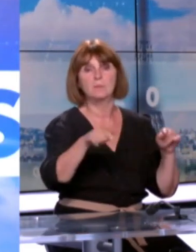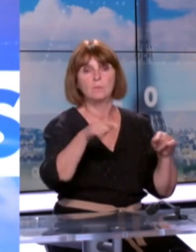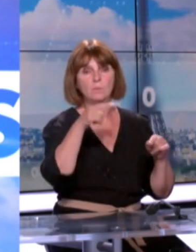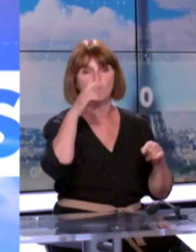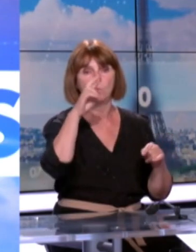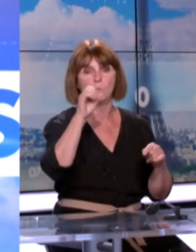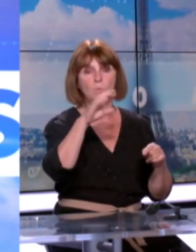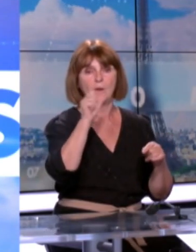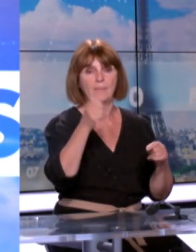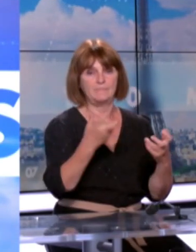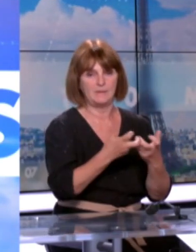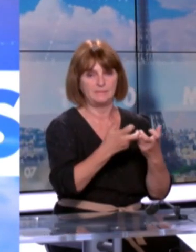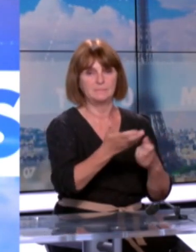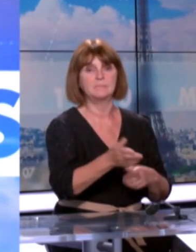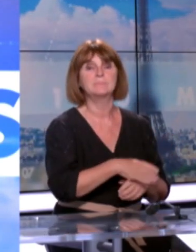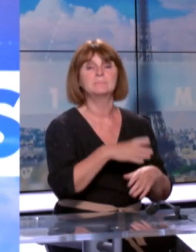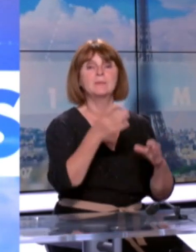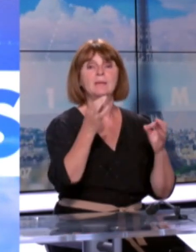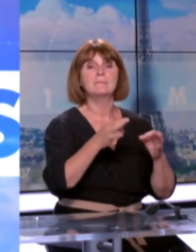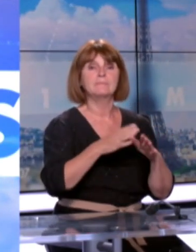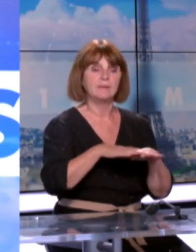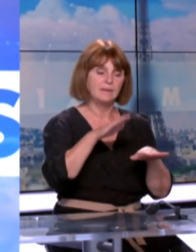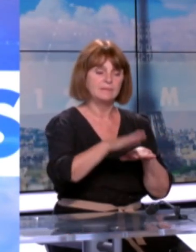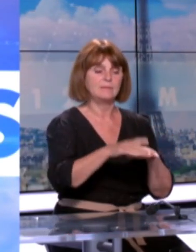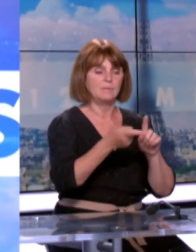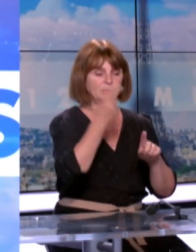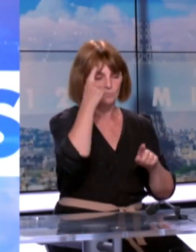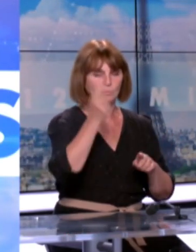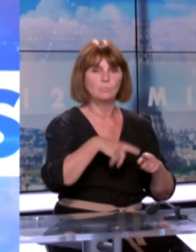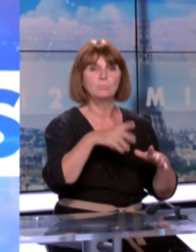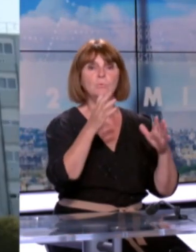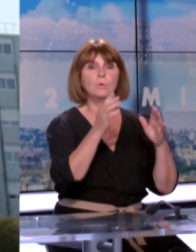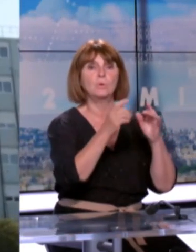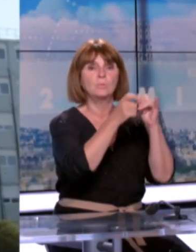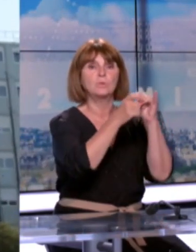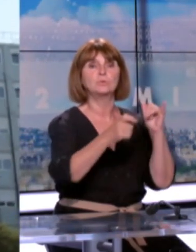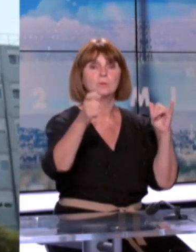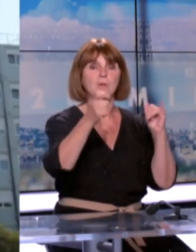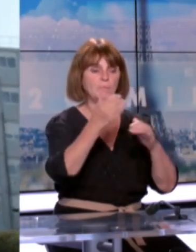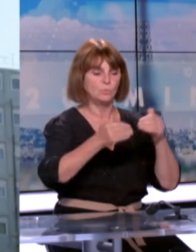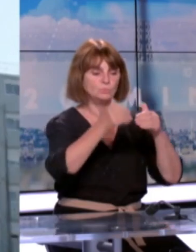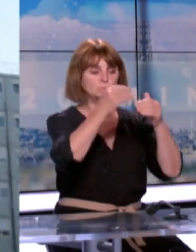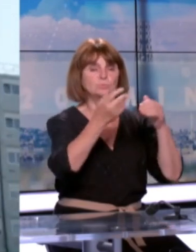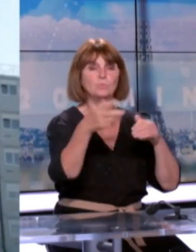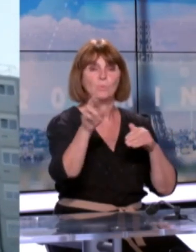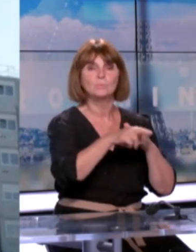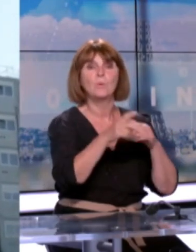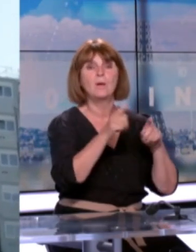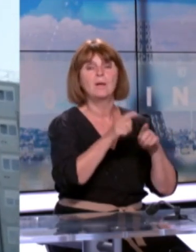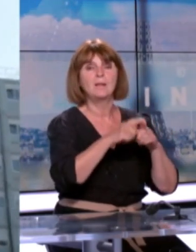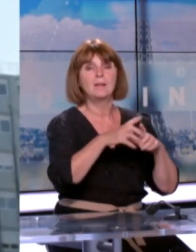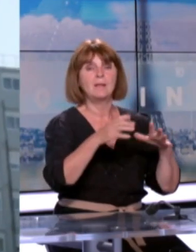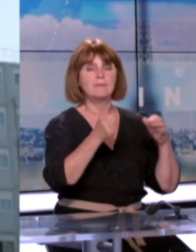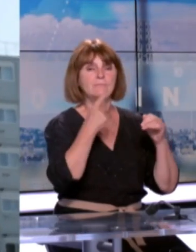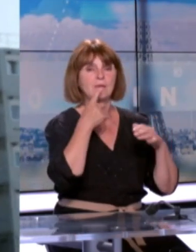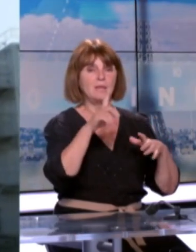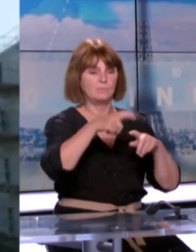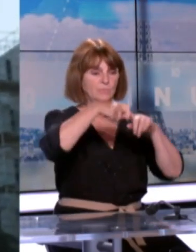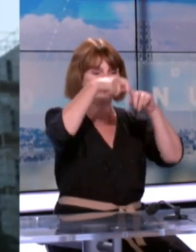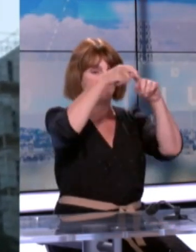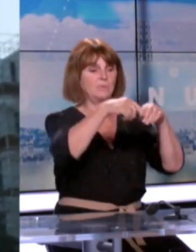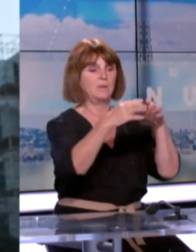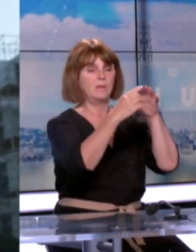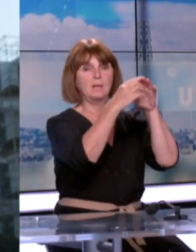C'est une étape clé dans la reconstruction de Notre-Dame. La charpente est arrivée ce matin sur le chantier. Il s'agit de la colonne vertébrale de l'édifice,